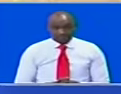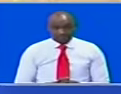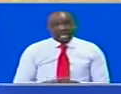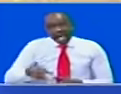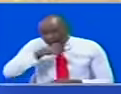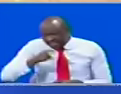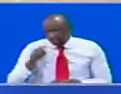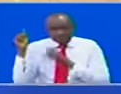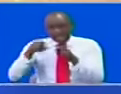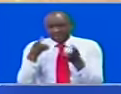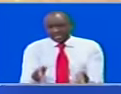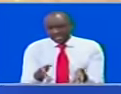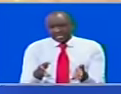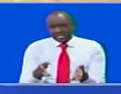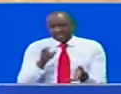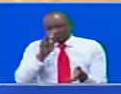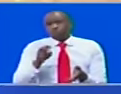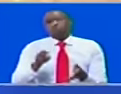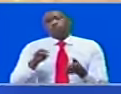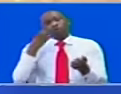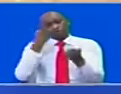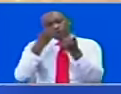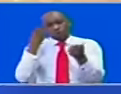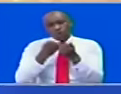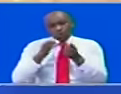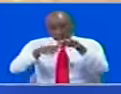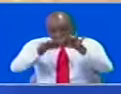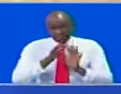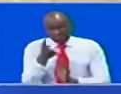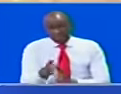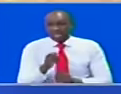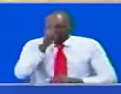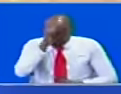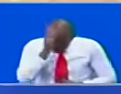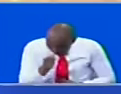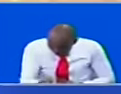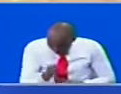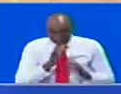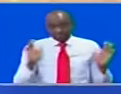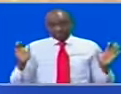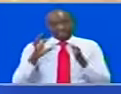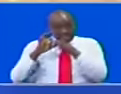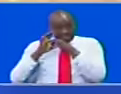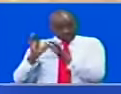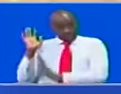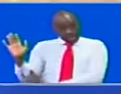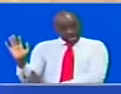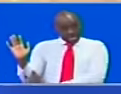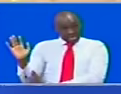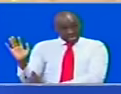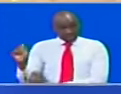Ndiposa tulikuwa hapa kutia jiwe katika kaburi lake, pengine heshima kama inavyohitajika katika jamii ya